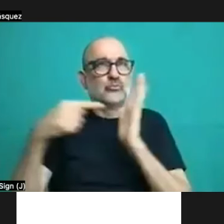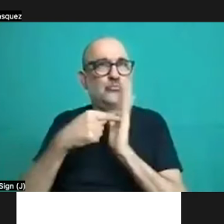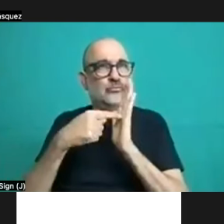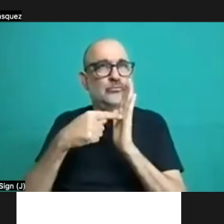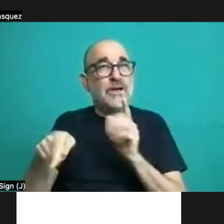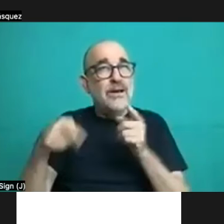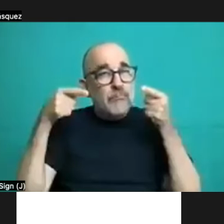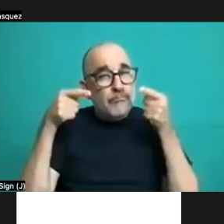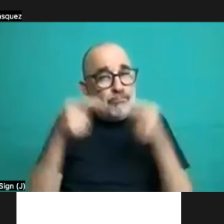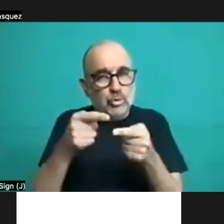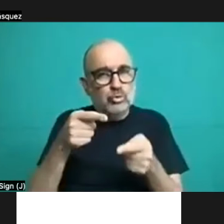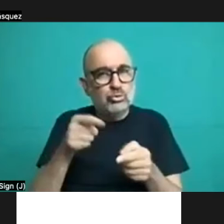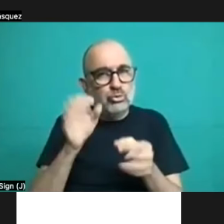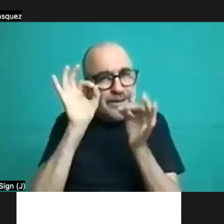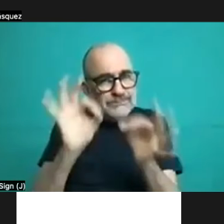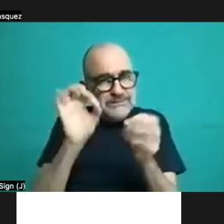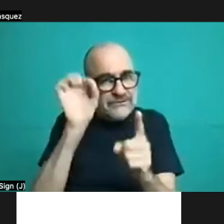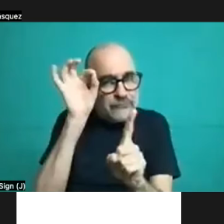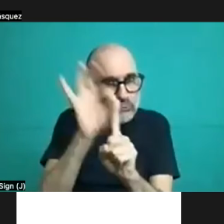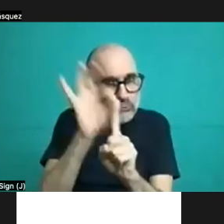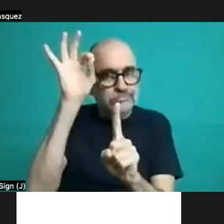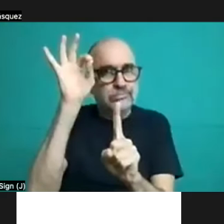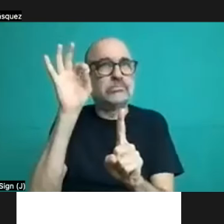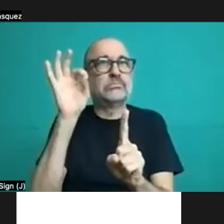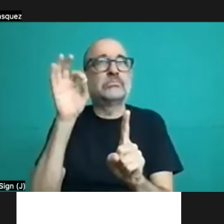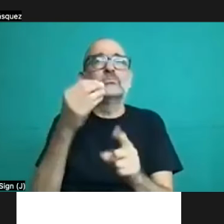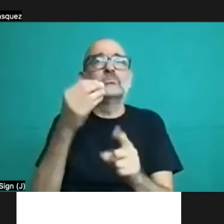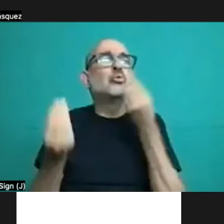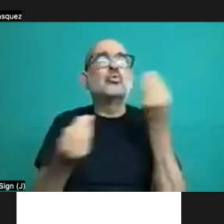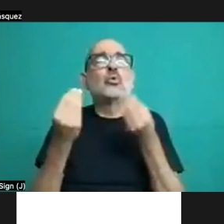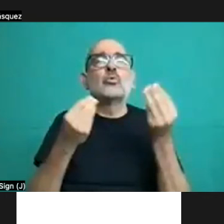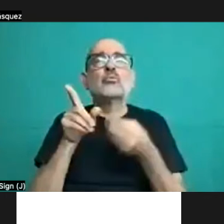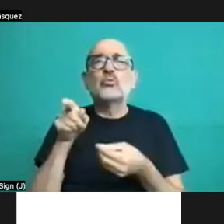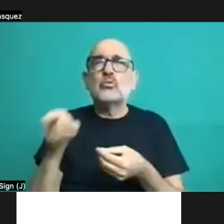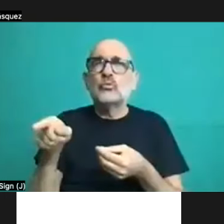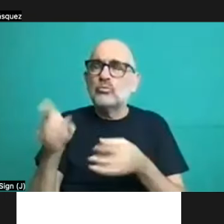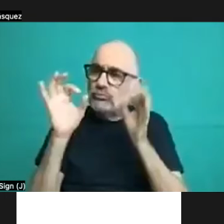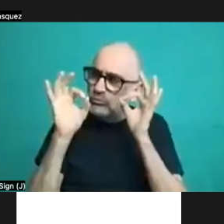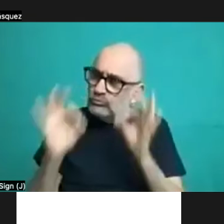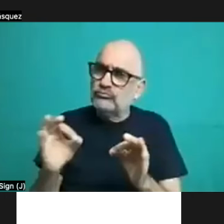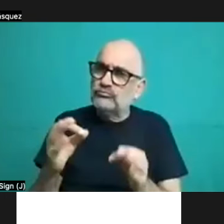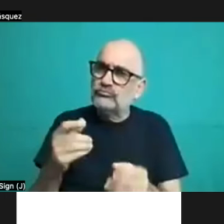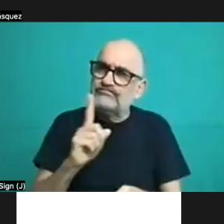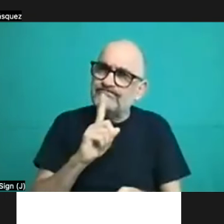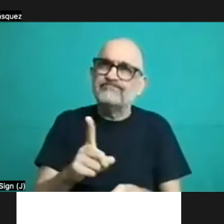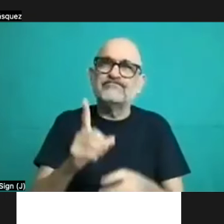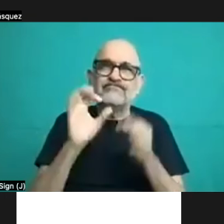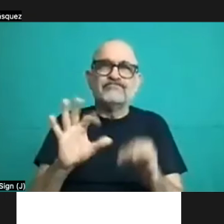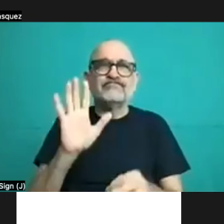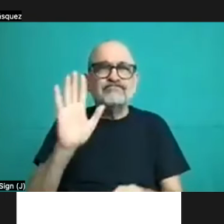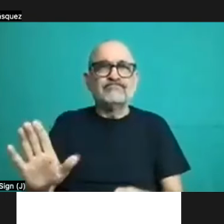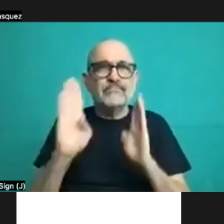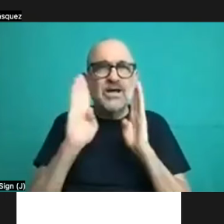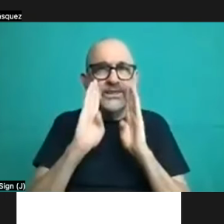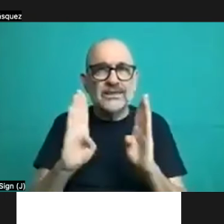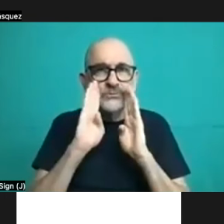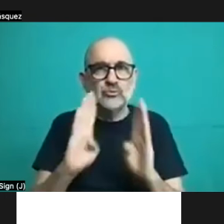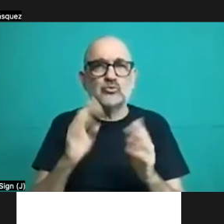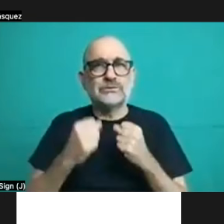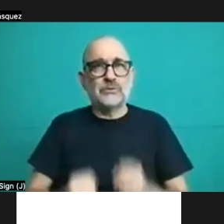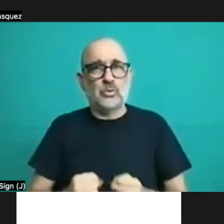Comment faire des patients, des acteurs vraiment qui participent à leur propre sécurité.